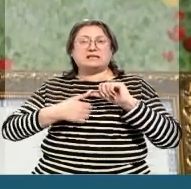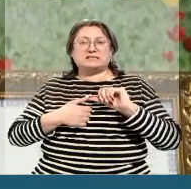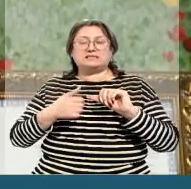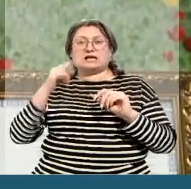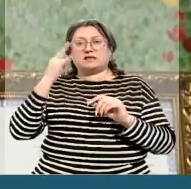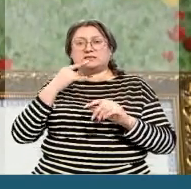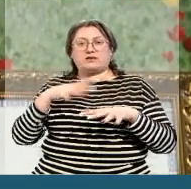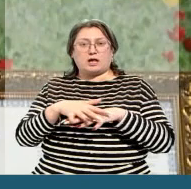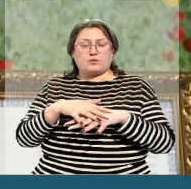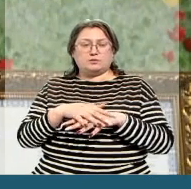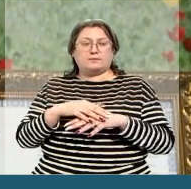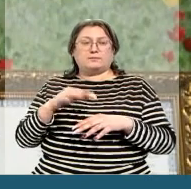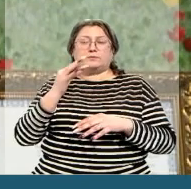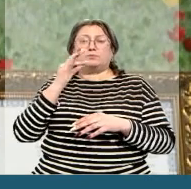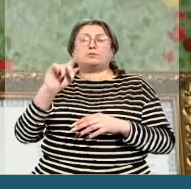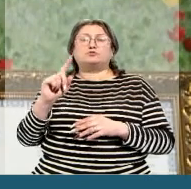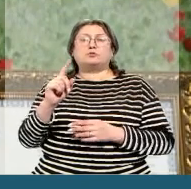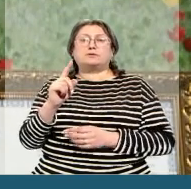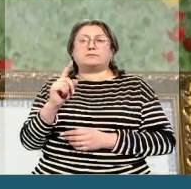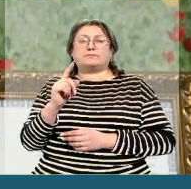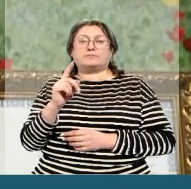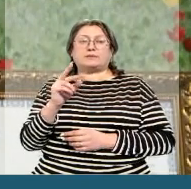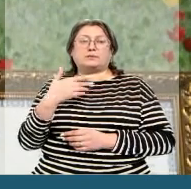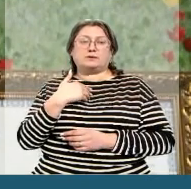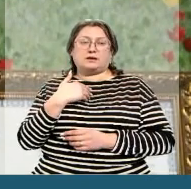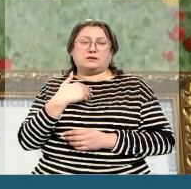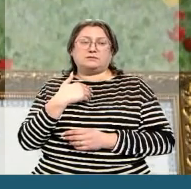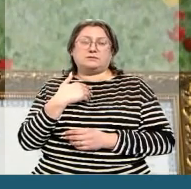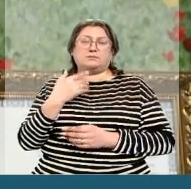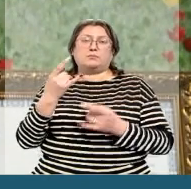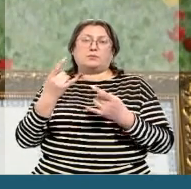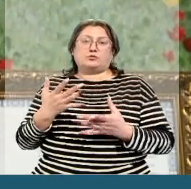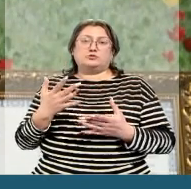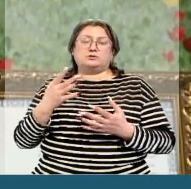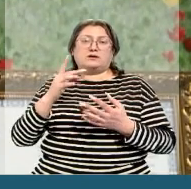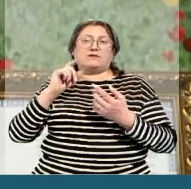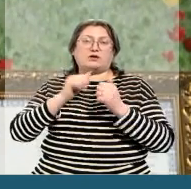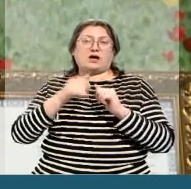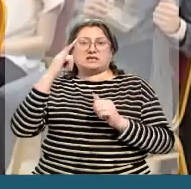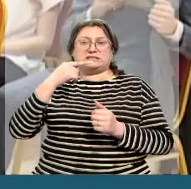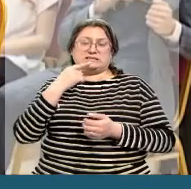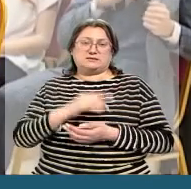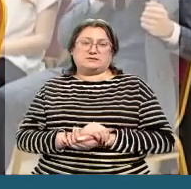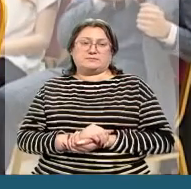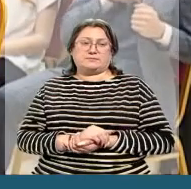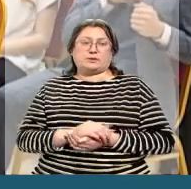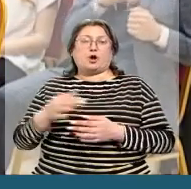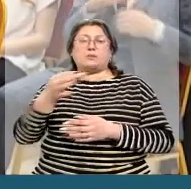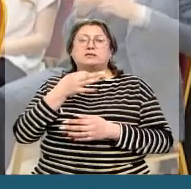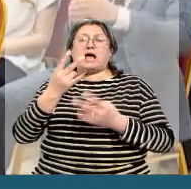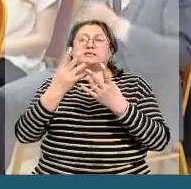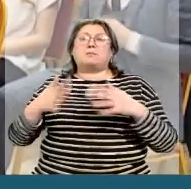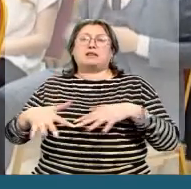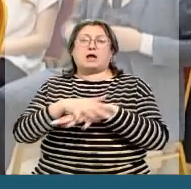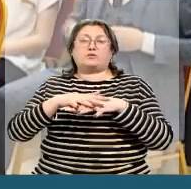казахского народа, потому что для меня так проще учить казахский язык. Областная ассамблея